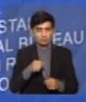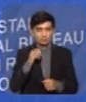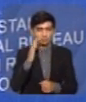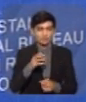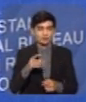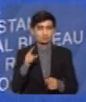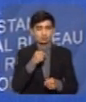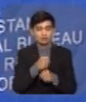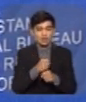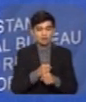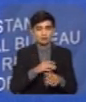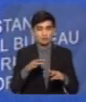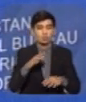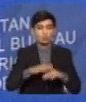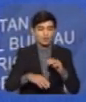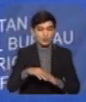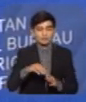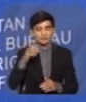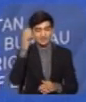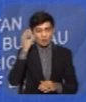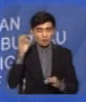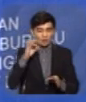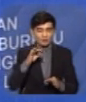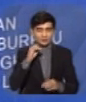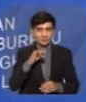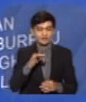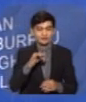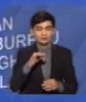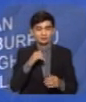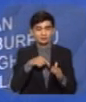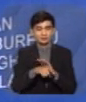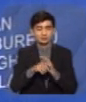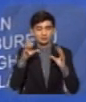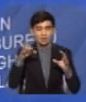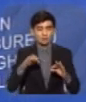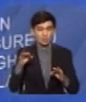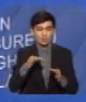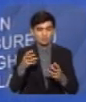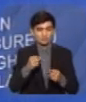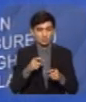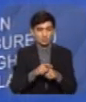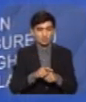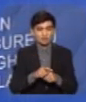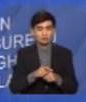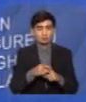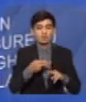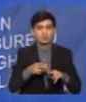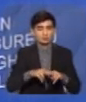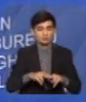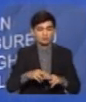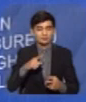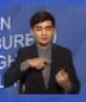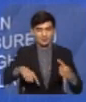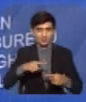все, что угодно, руками психиатров, имея вот такое законодательство. Поэтому